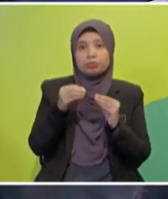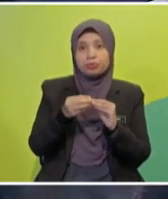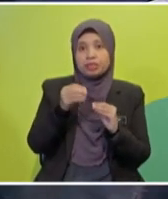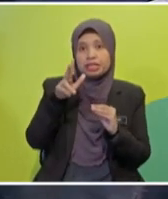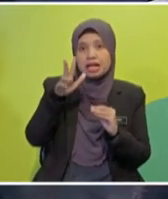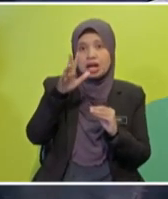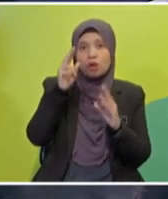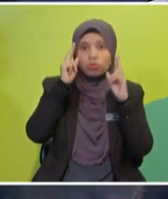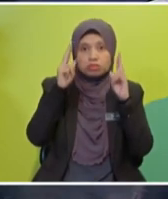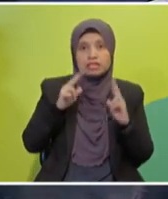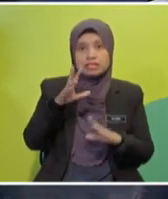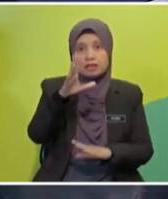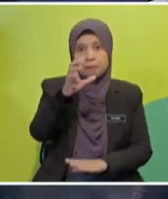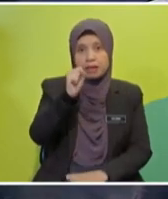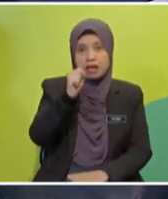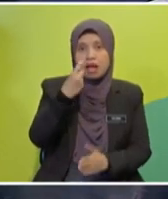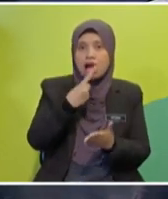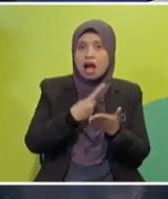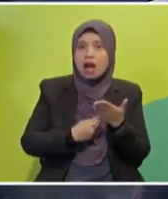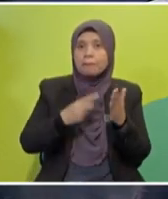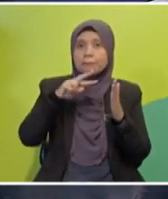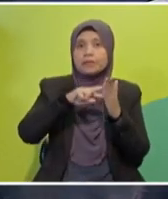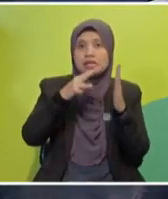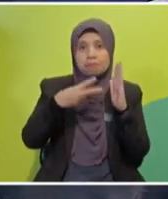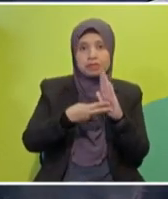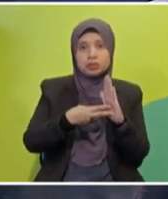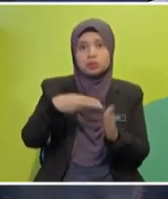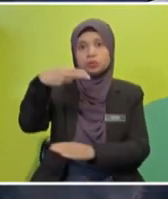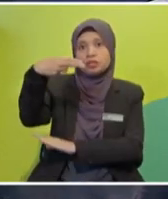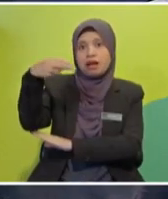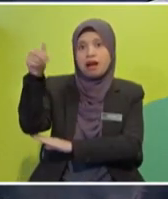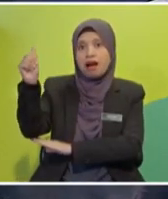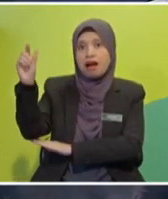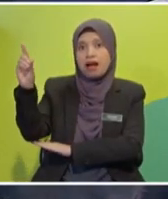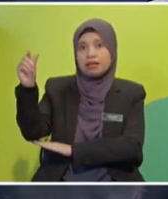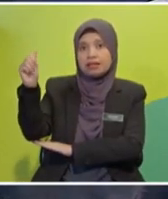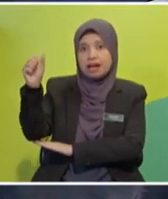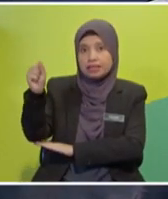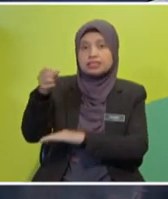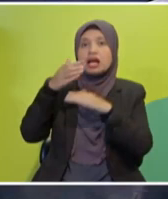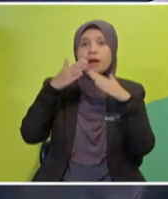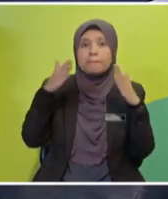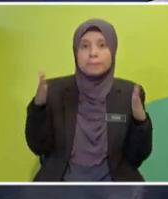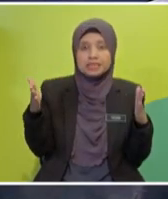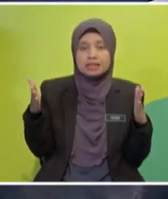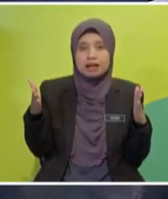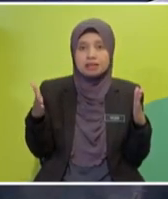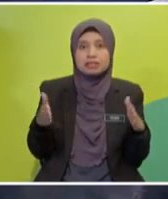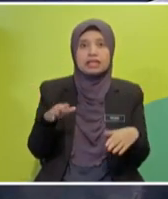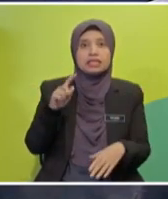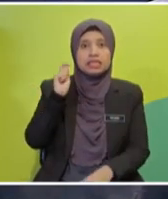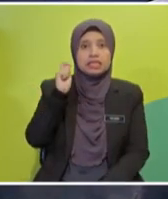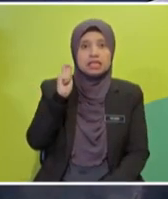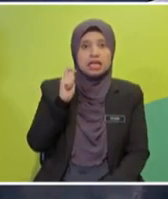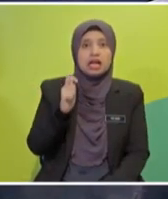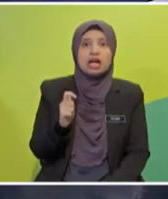Ini yang kita dah belajar tadi. Apakah maksud hadas besar? Tadi ada adik Syifa dah jawab. Sekarang kita